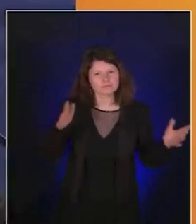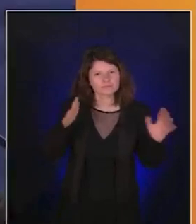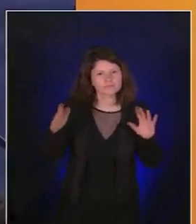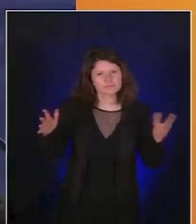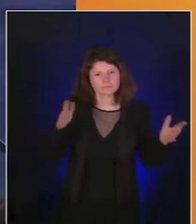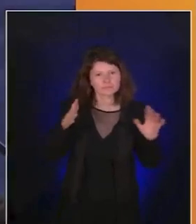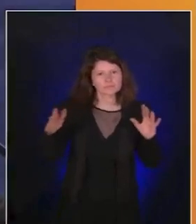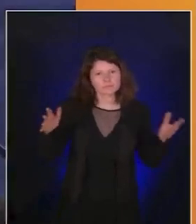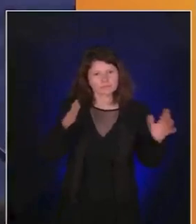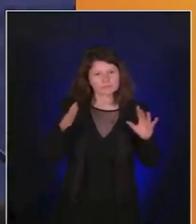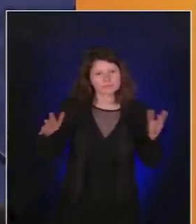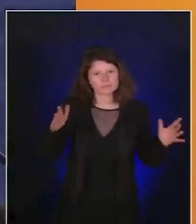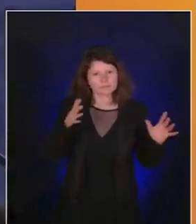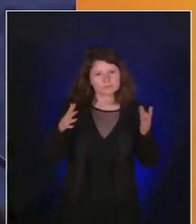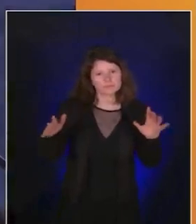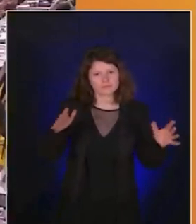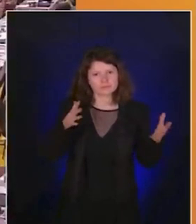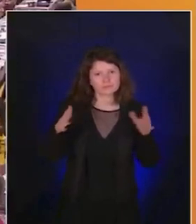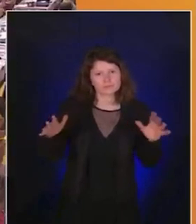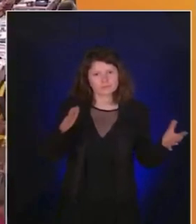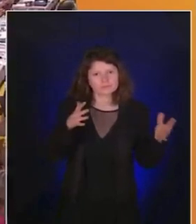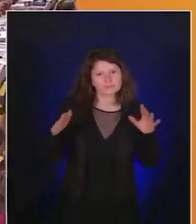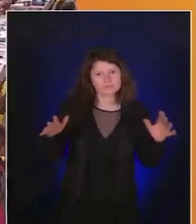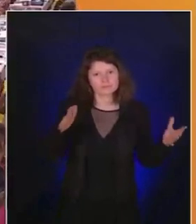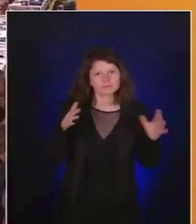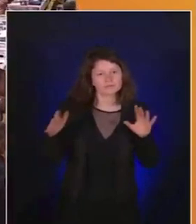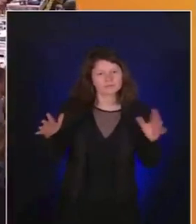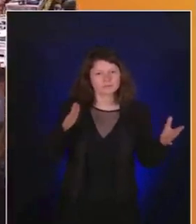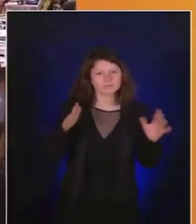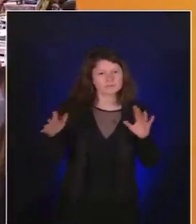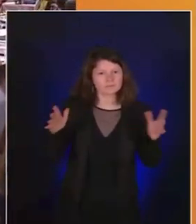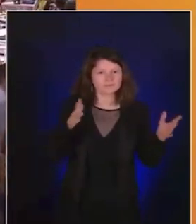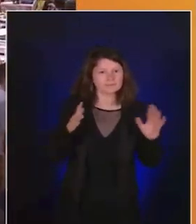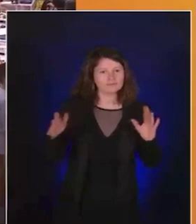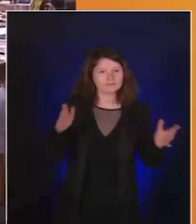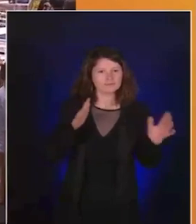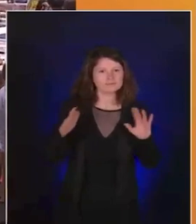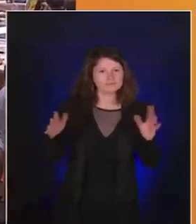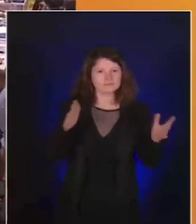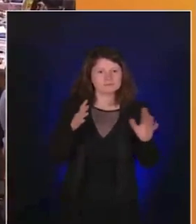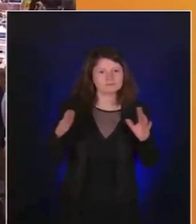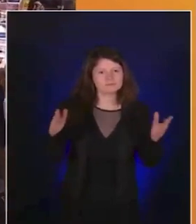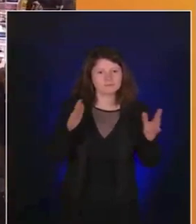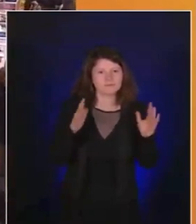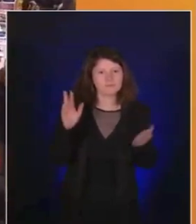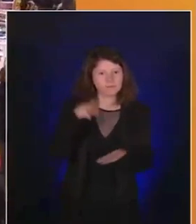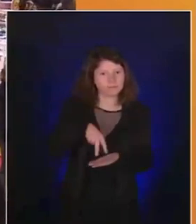Merci beaucoup.